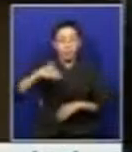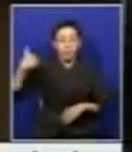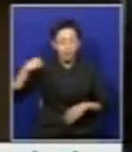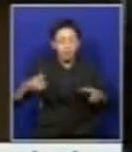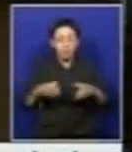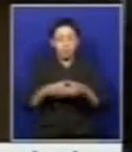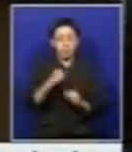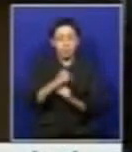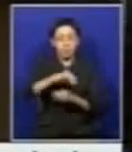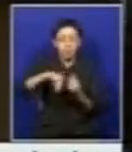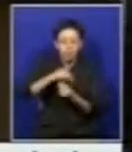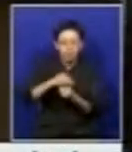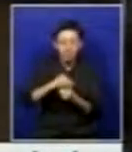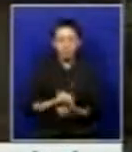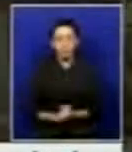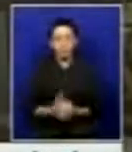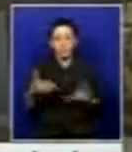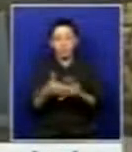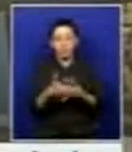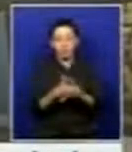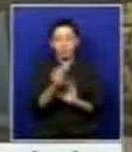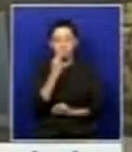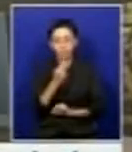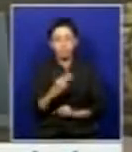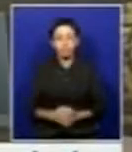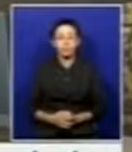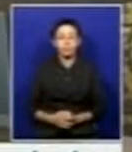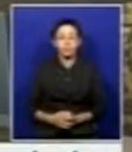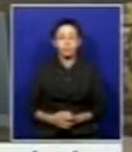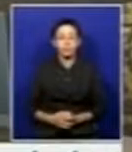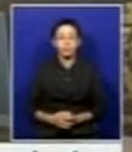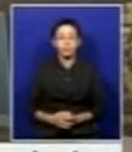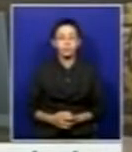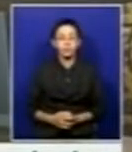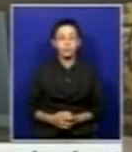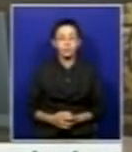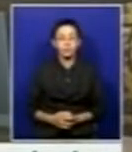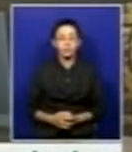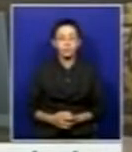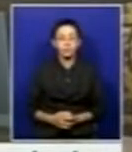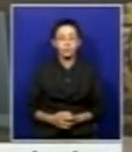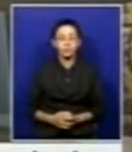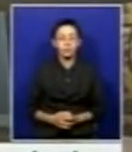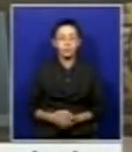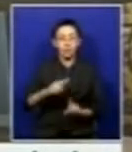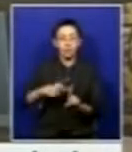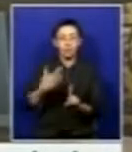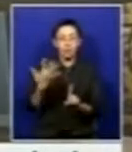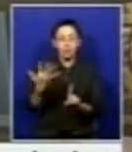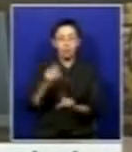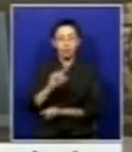การครับขอสไลด์ต่อไปครับท่านท่านครับเมื่อวันที่26พฤษภาที่ผ่าน